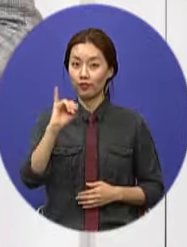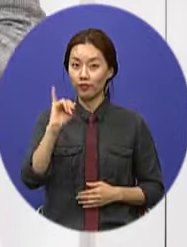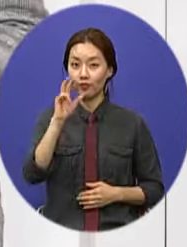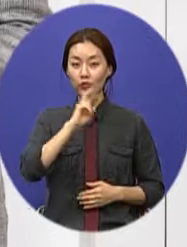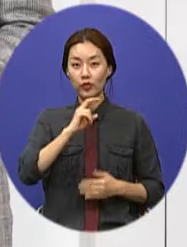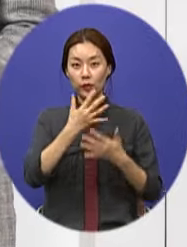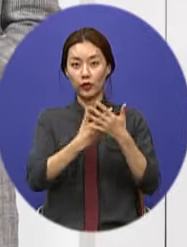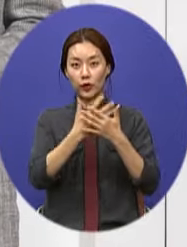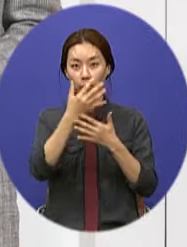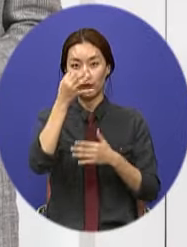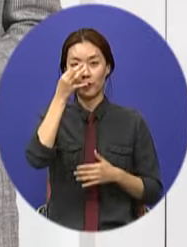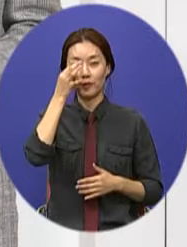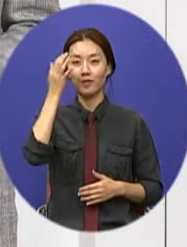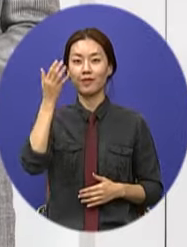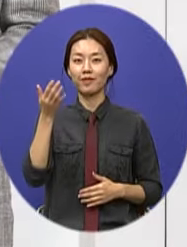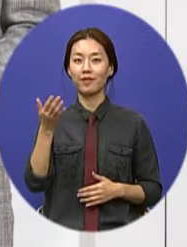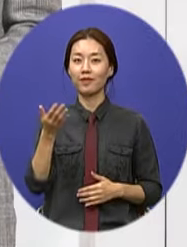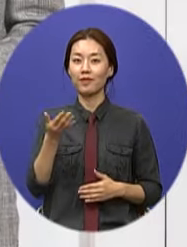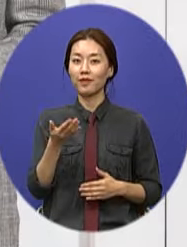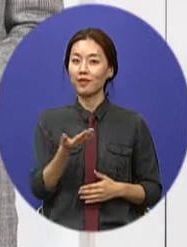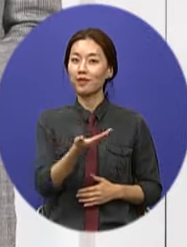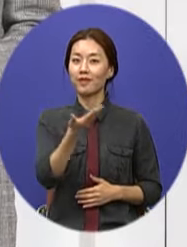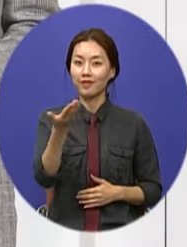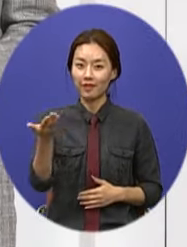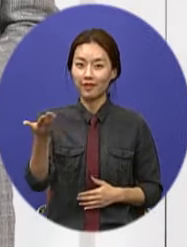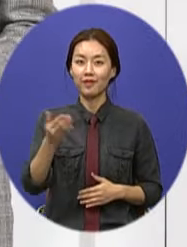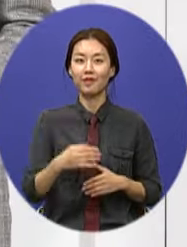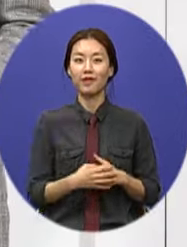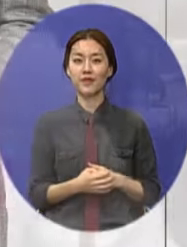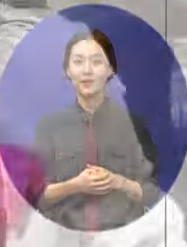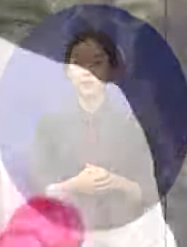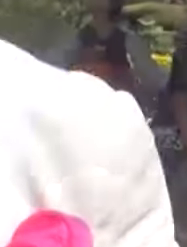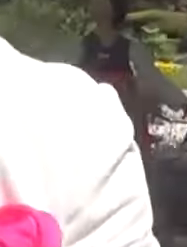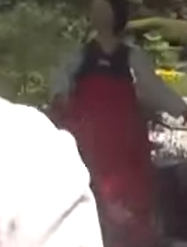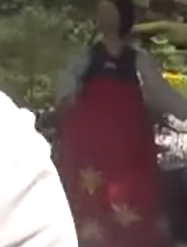춘향아 보시겠습니다. 뮤직비디오 보여주세요.